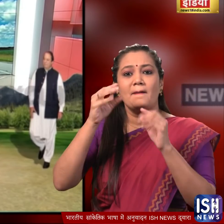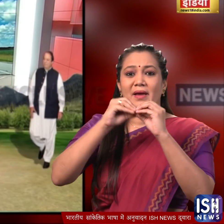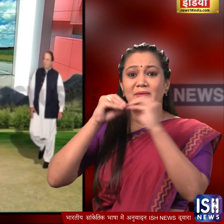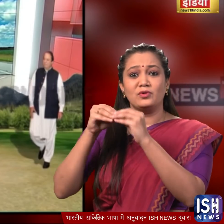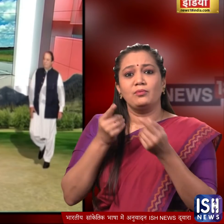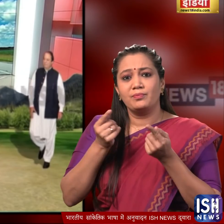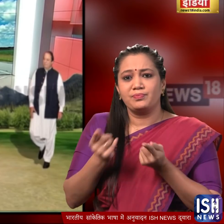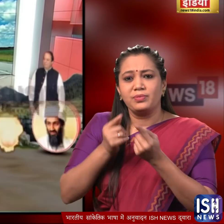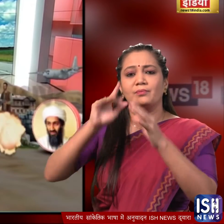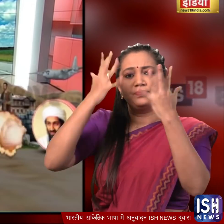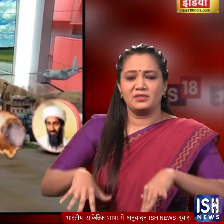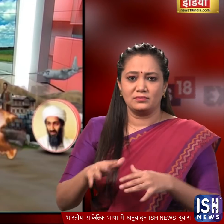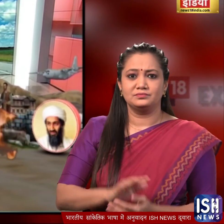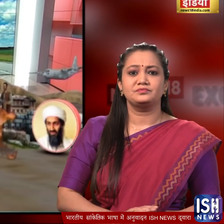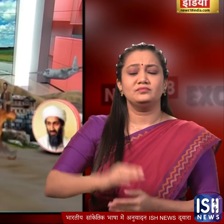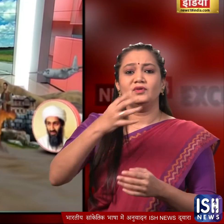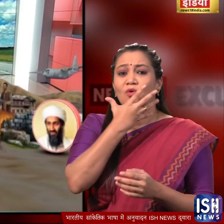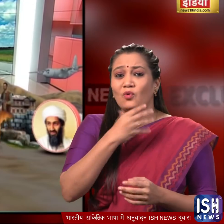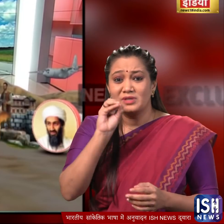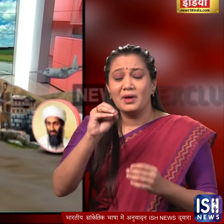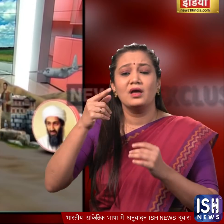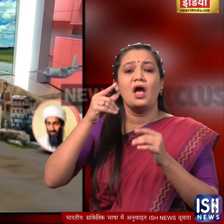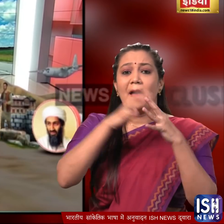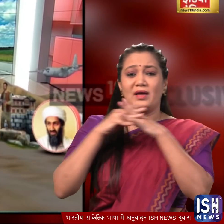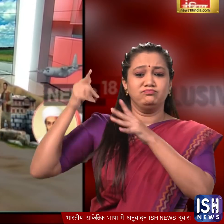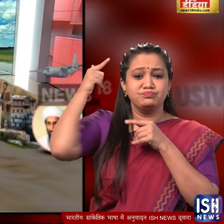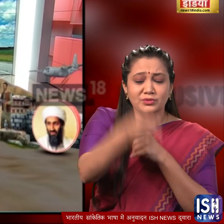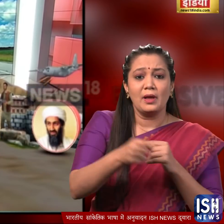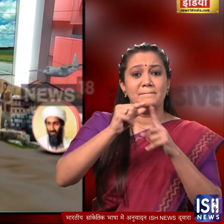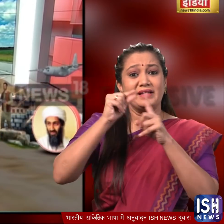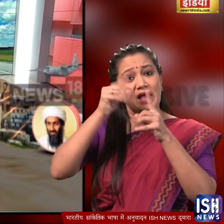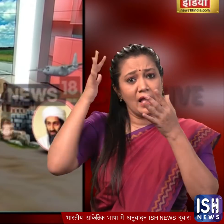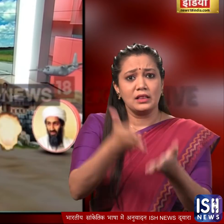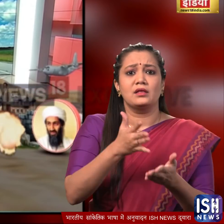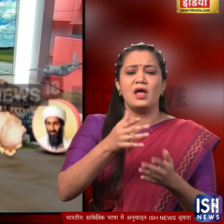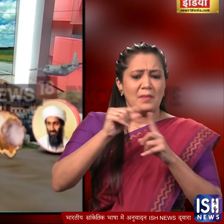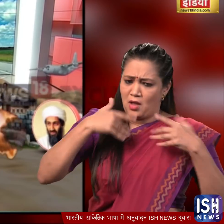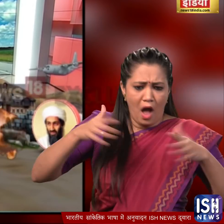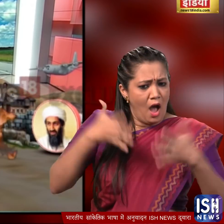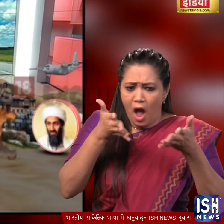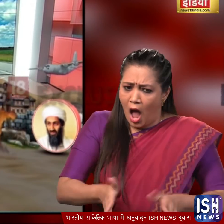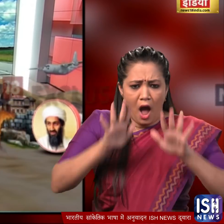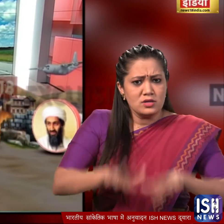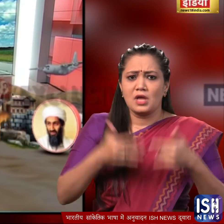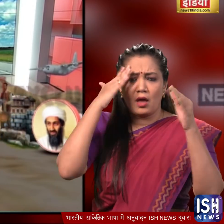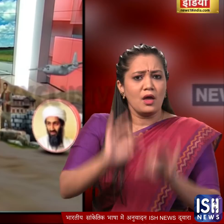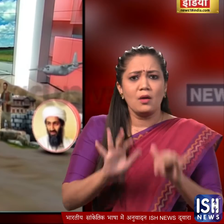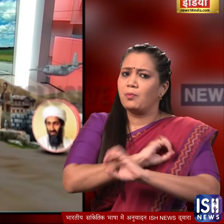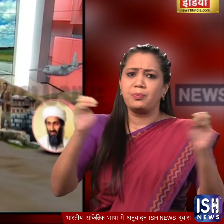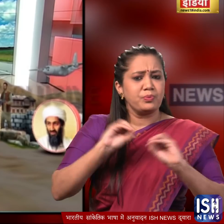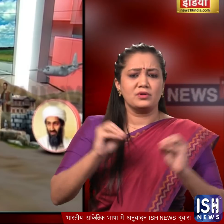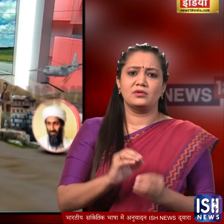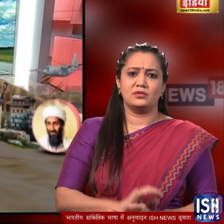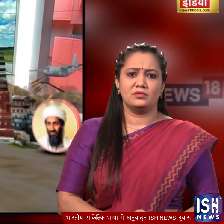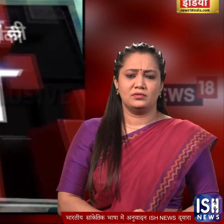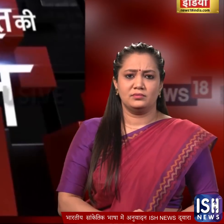थी। लादेन को अमेरिकी सेना ने 2011 में पाकिस्तान में घुसकर मारा था, जबकि पाकिस्तान इस बात से इनकार कर रहा था कि उसने उस खूंखार आतंकवादी को